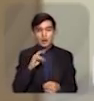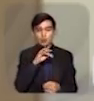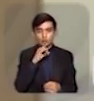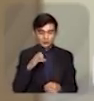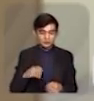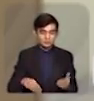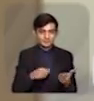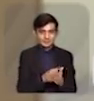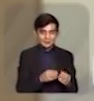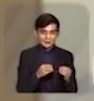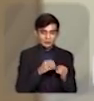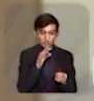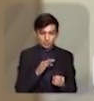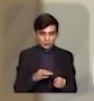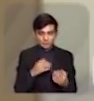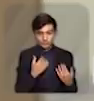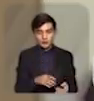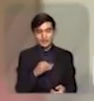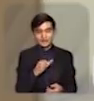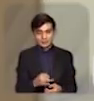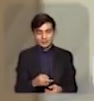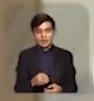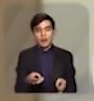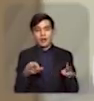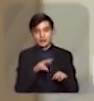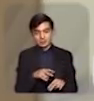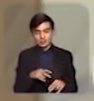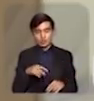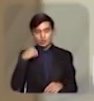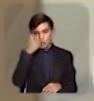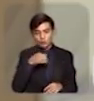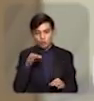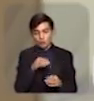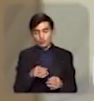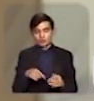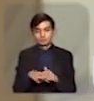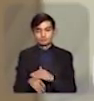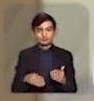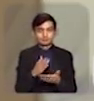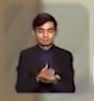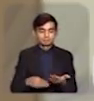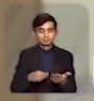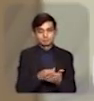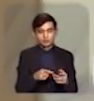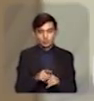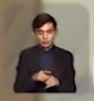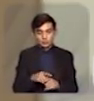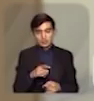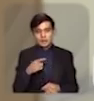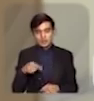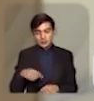Бөлім 10% төлейді. Қалған жыл аяғына бөліп береді. Бұнда да біздер бұған дейін ұсыныс еттік. Бұл